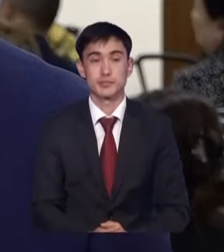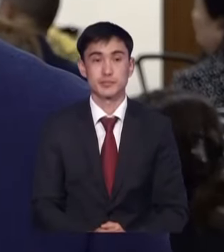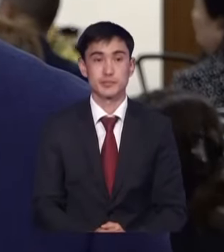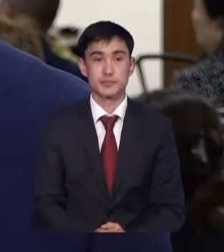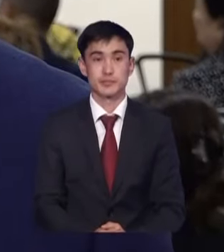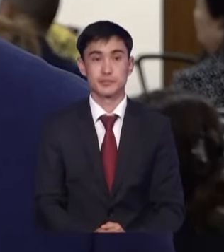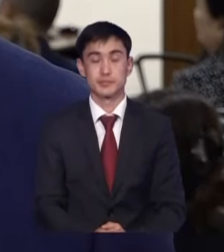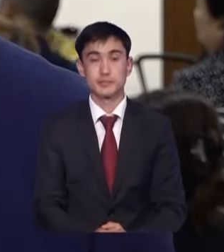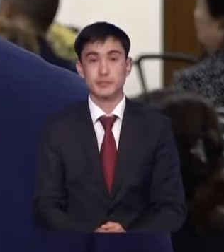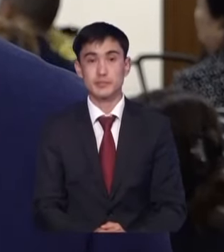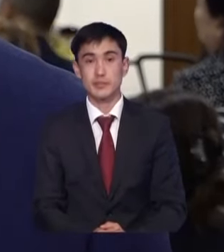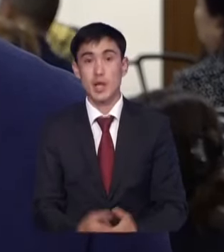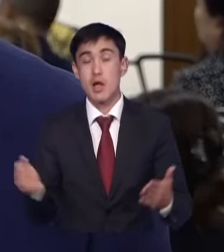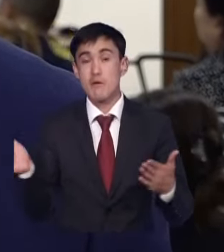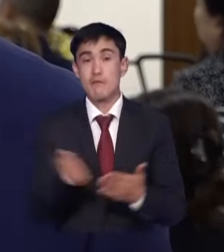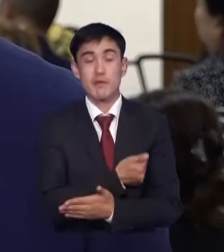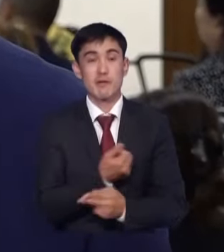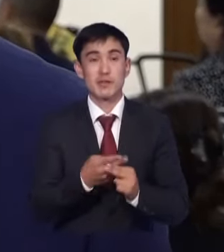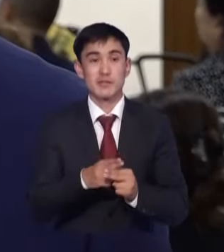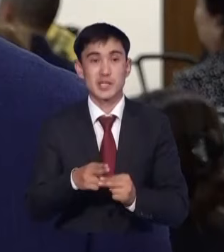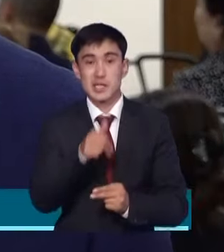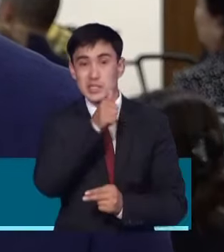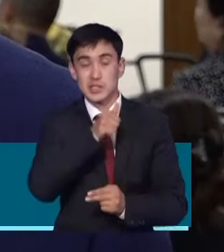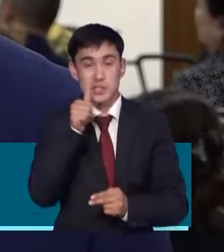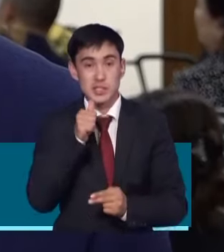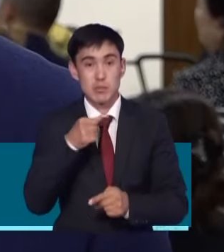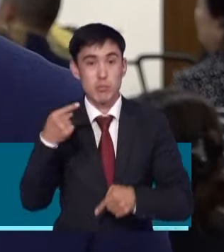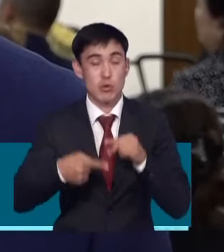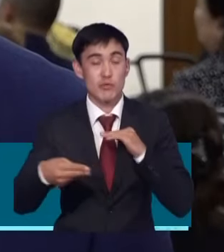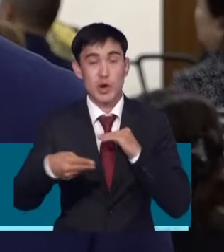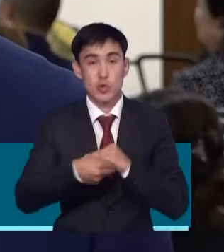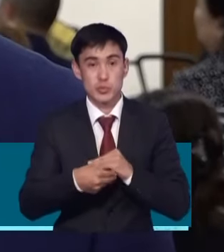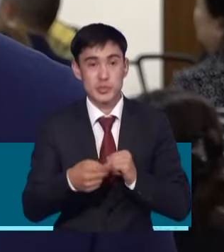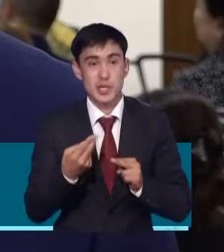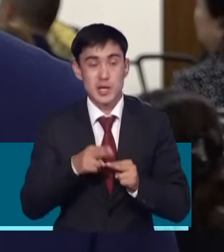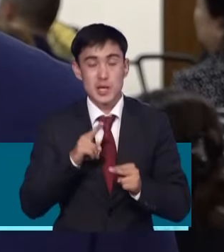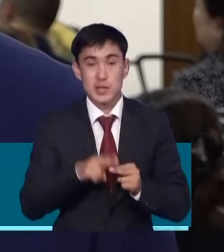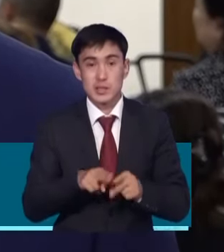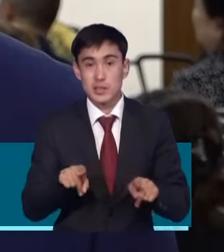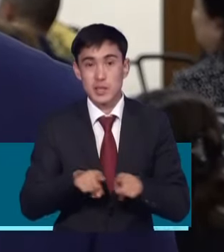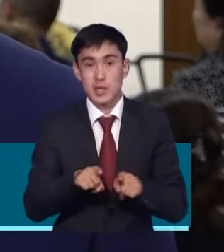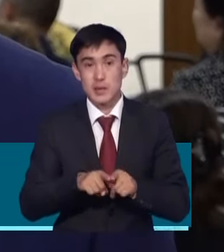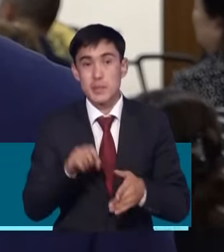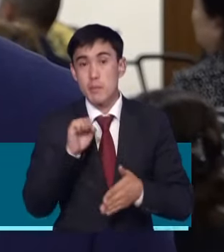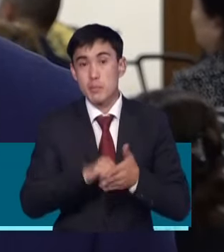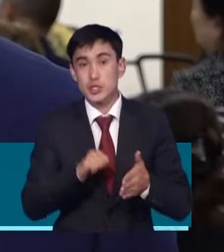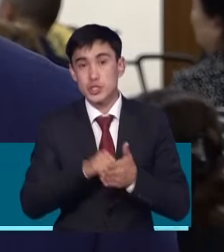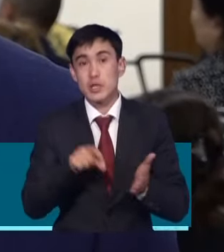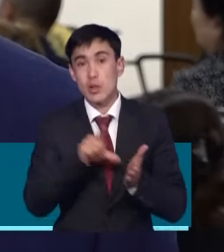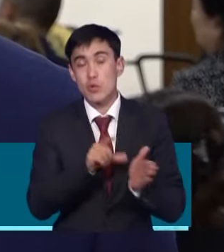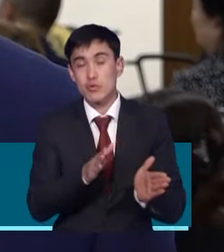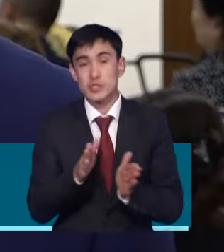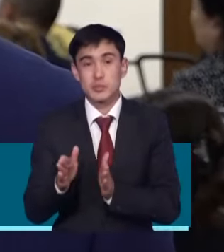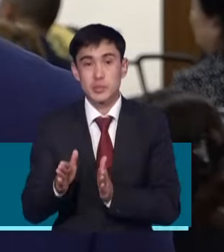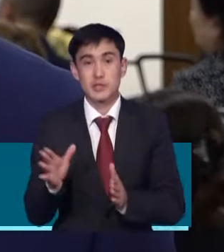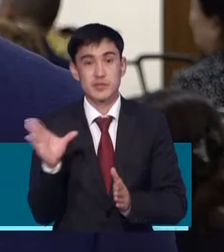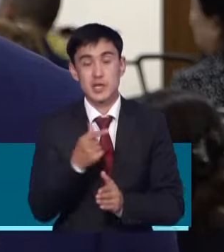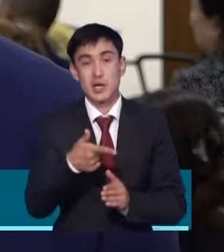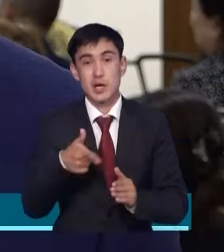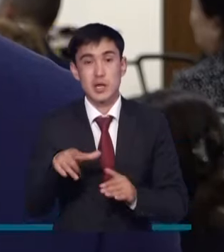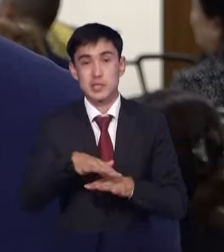тени всех доходов – это борьба с коррупцией, это привлечение к налоговой дисциплине всех категорий